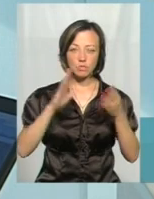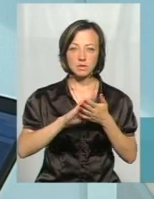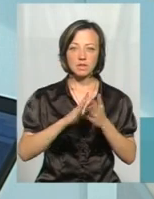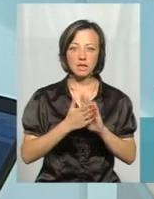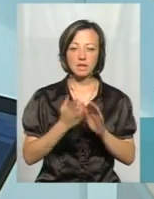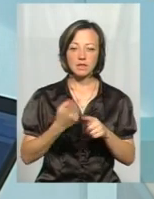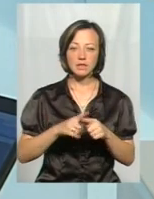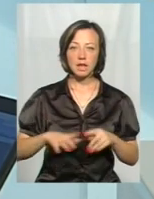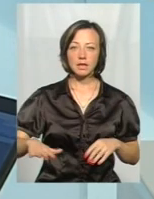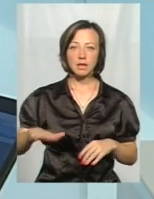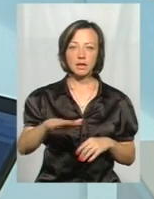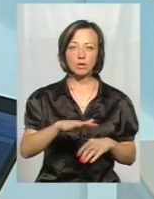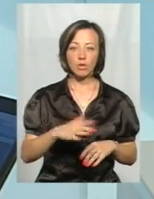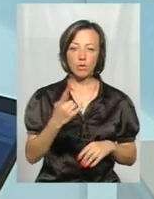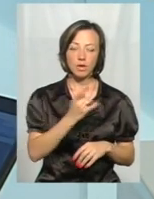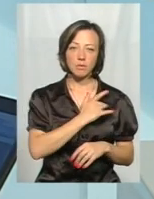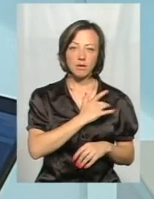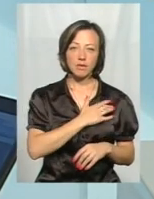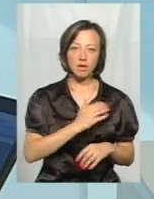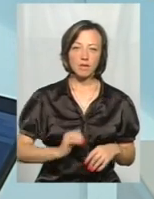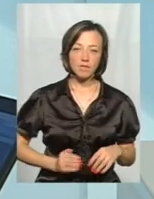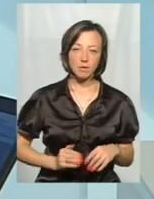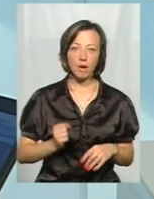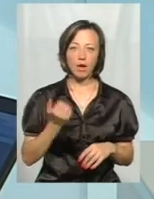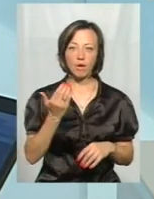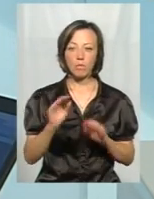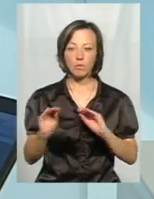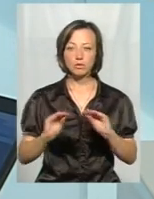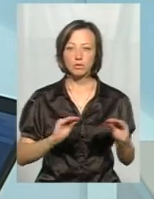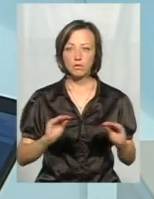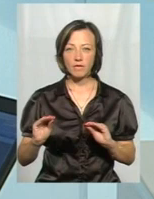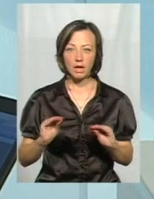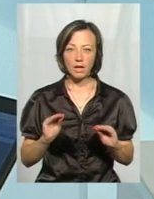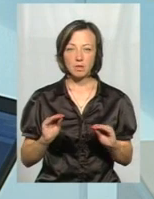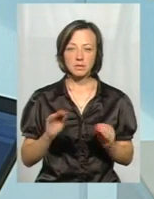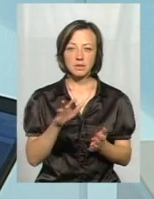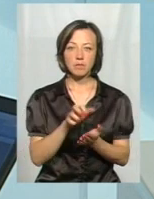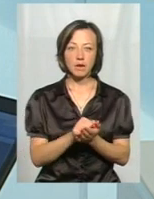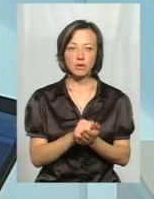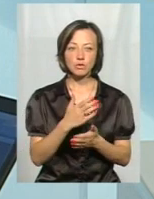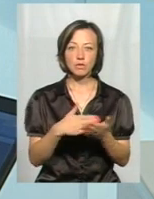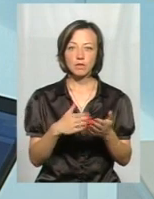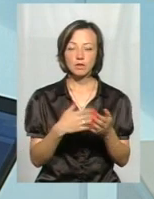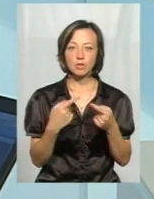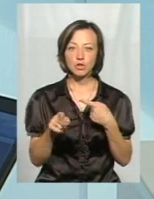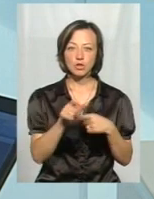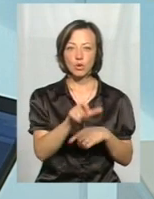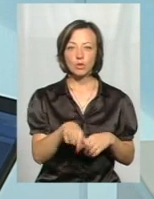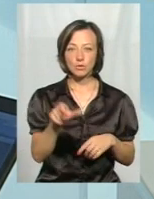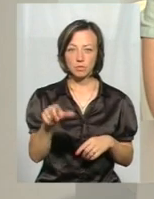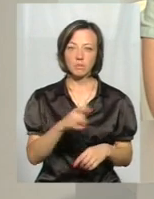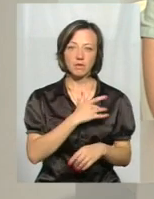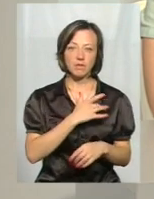що ця територія знаходиться в одній приватній фірмі, а його облаштуванням займається зовсім інша особа